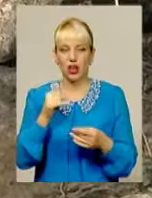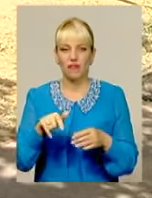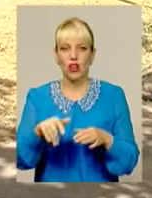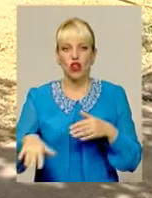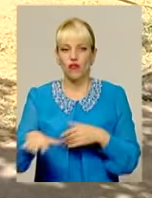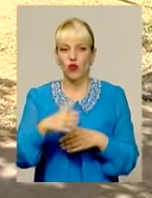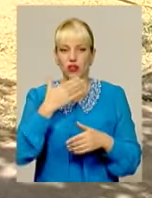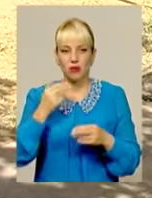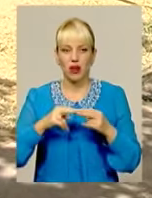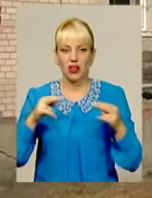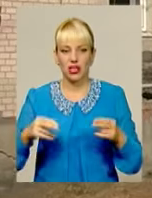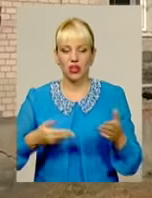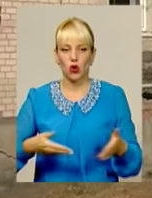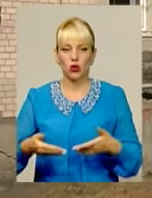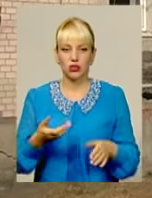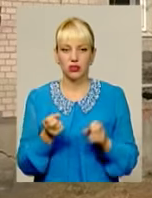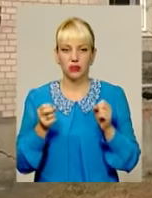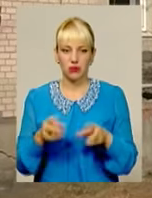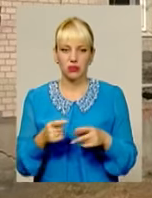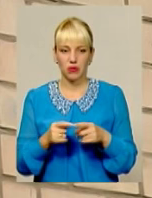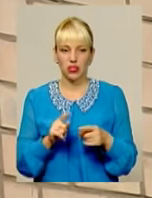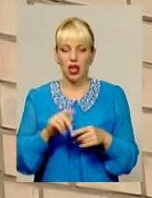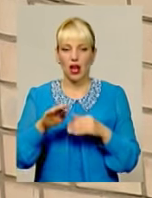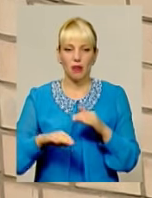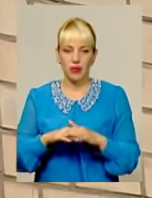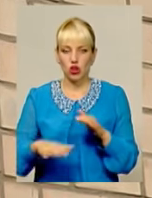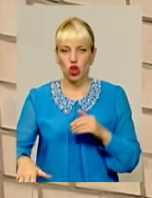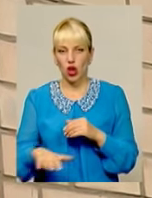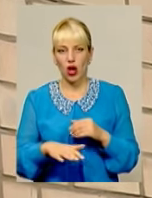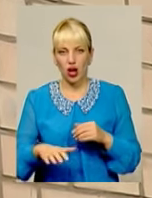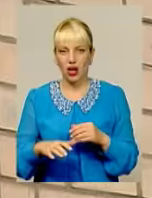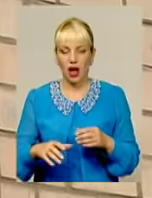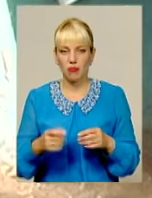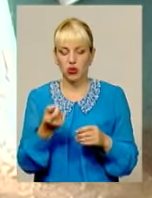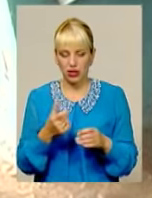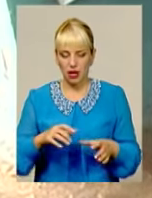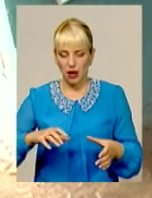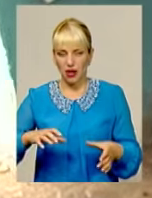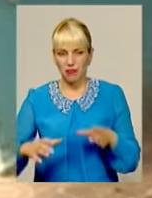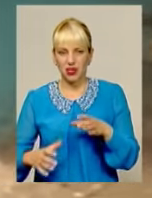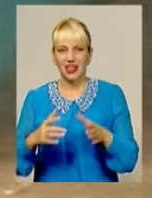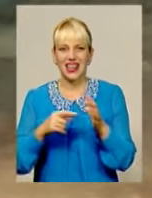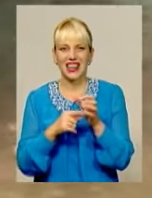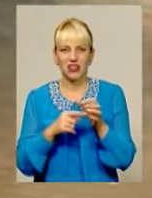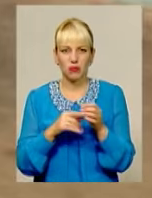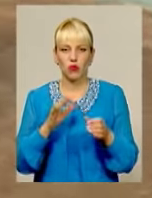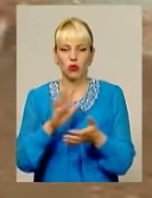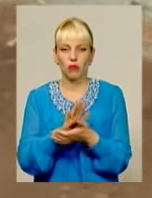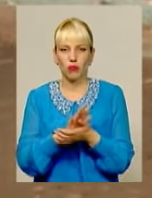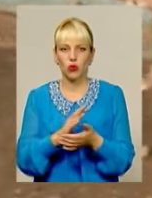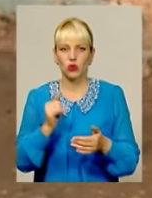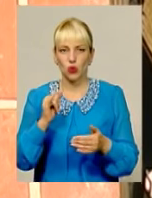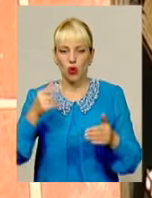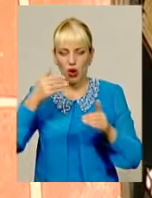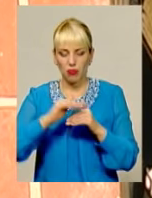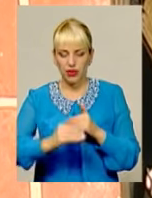тротуарами ходити небезпечно, під ногами ледь прикриті люки, а зі стін облітає плитка. А ще грибок та бруд у під'їздах, а в підвалі коти